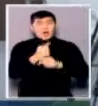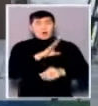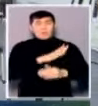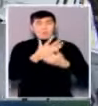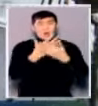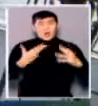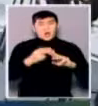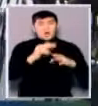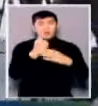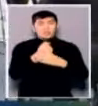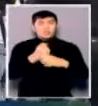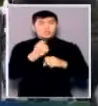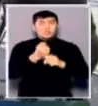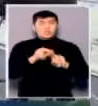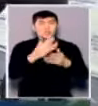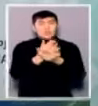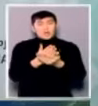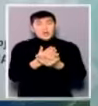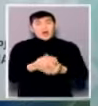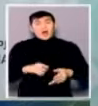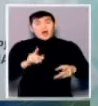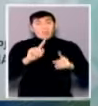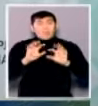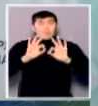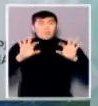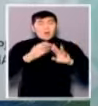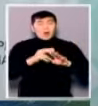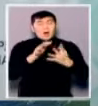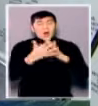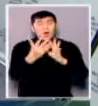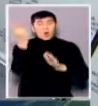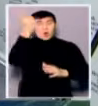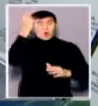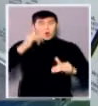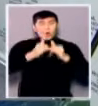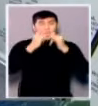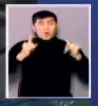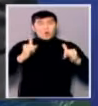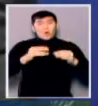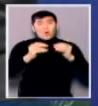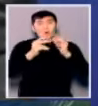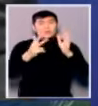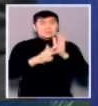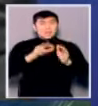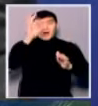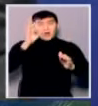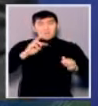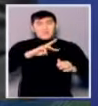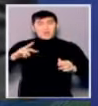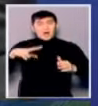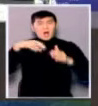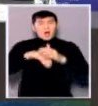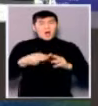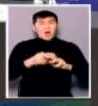Межеленген көрсеткіштерге қол жеткізілді. Есепті кезеңде ауыл шаруашылығының жалпы өнім көлемі 18,16 миллиард теңгеге